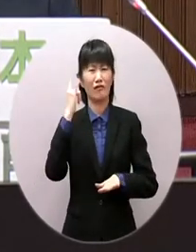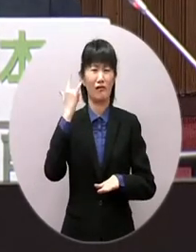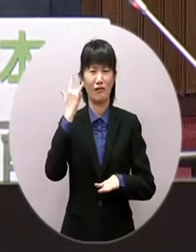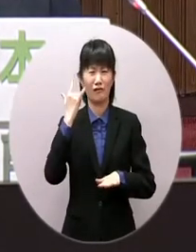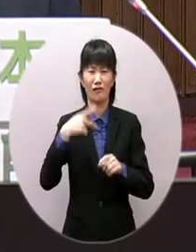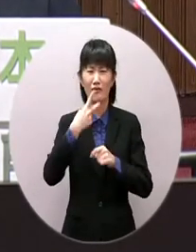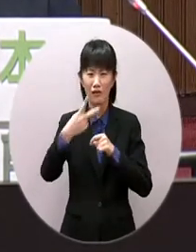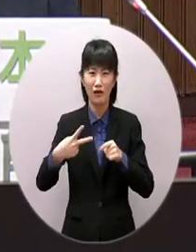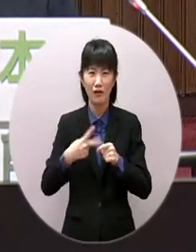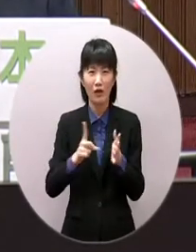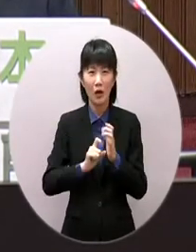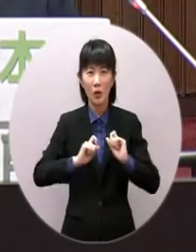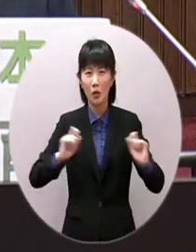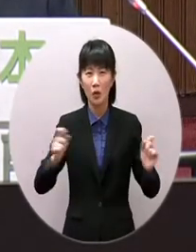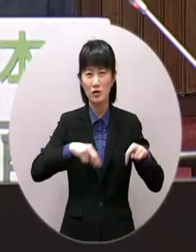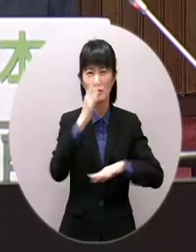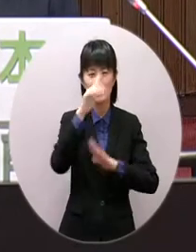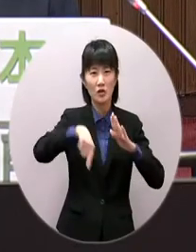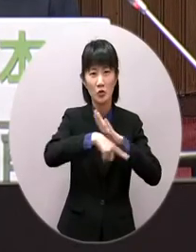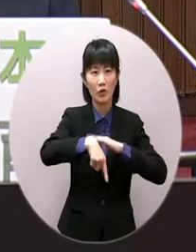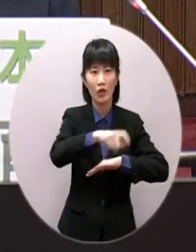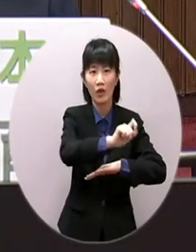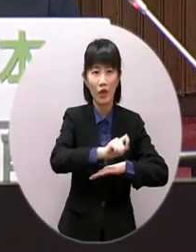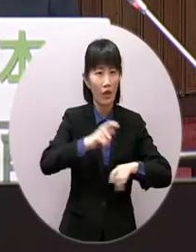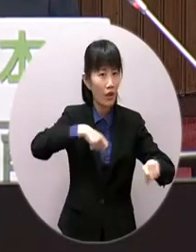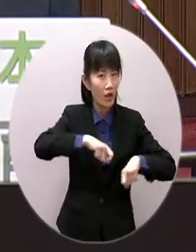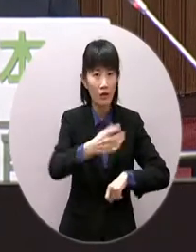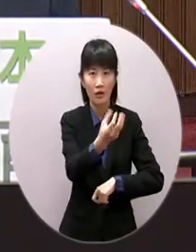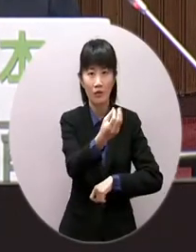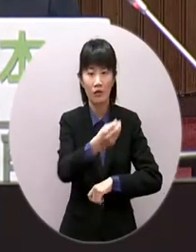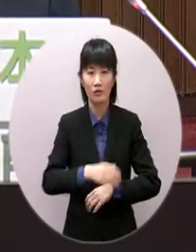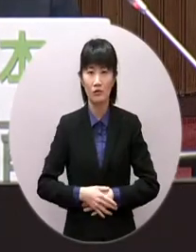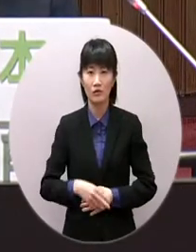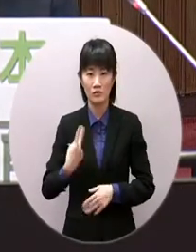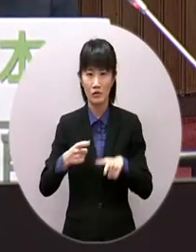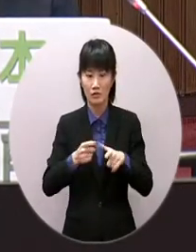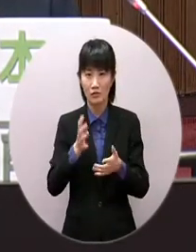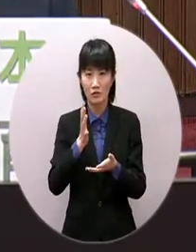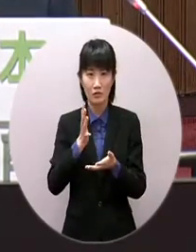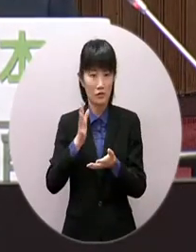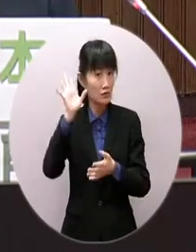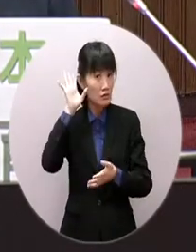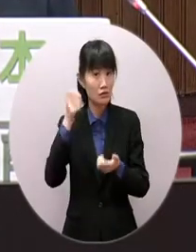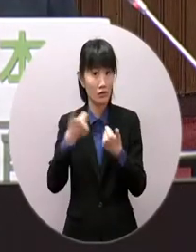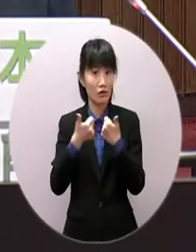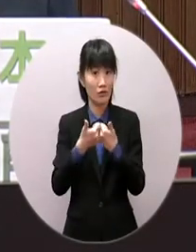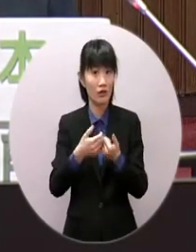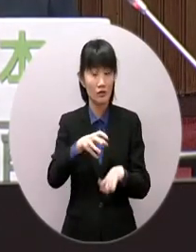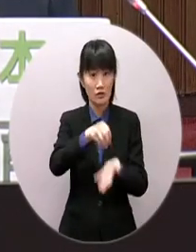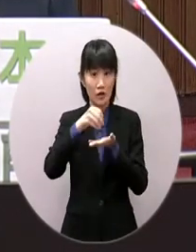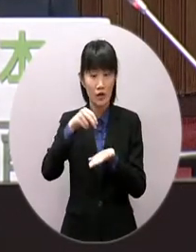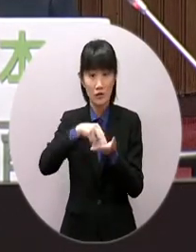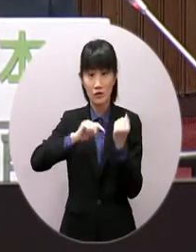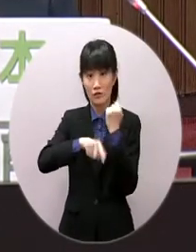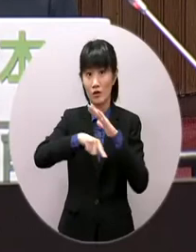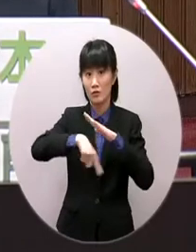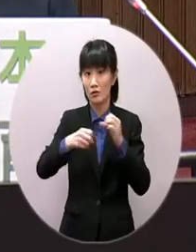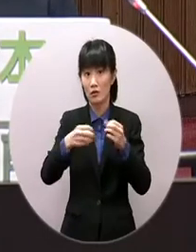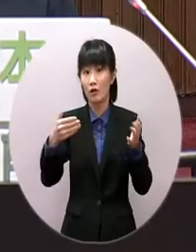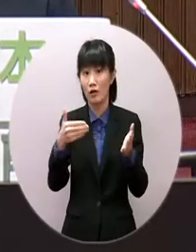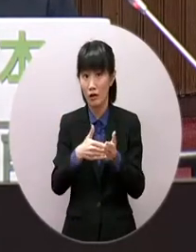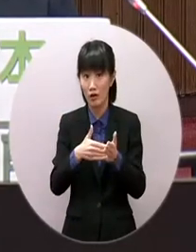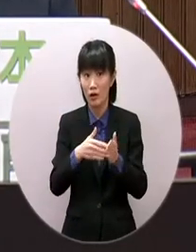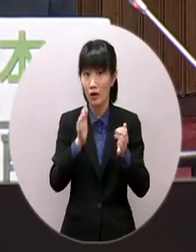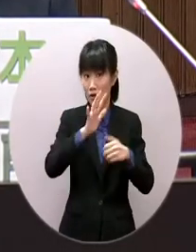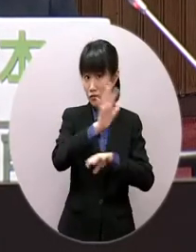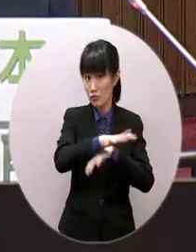年没有行政院的版本，甚至于这个公听会也就这么在立法院讨论而已。农委会有没有针